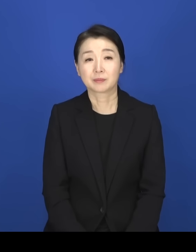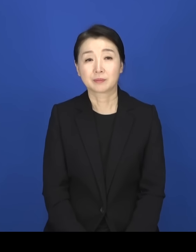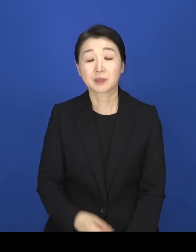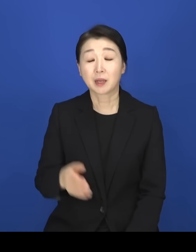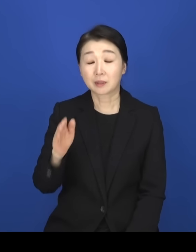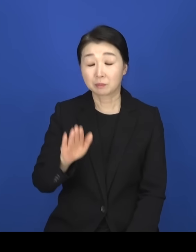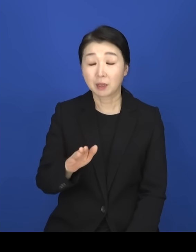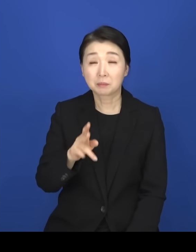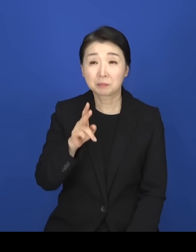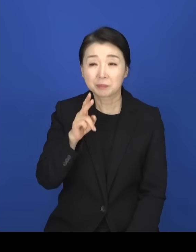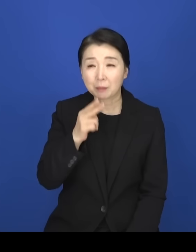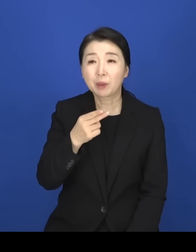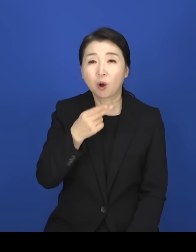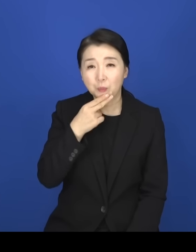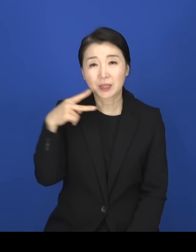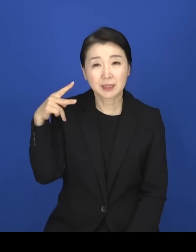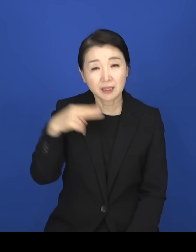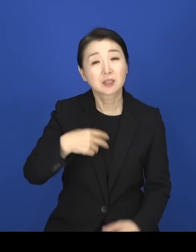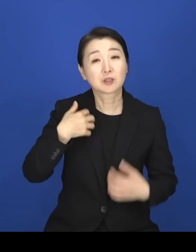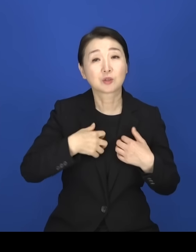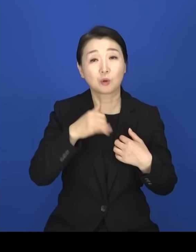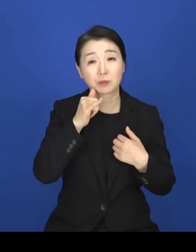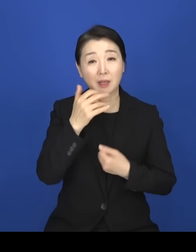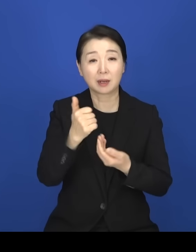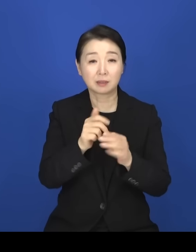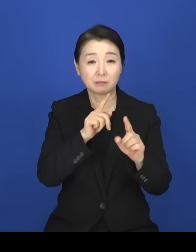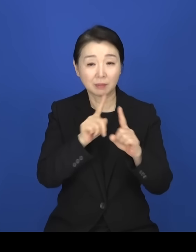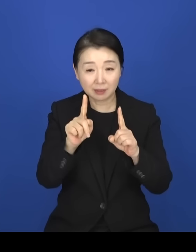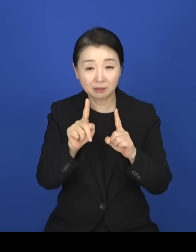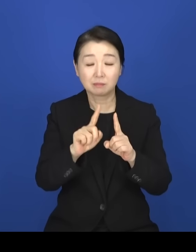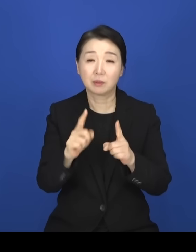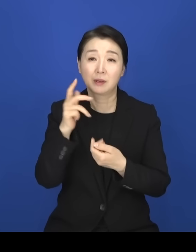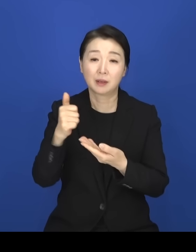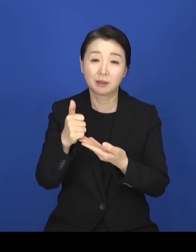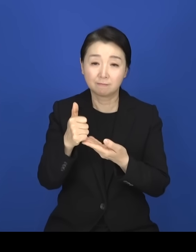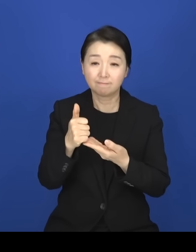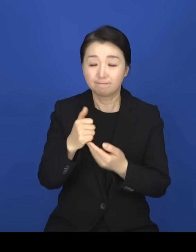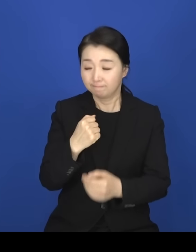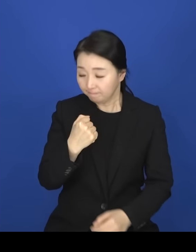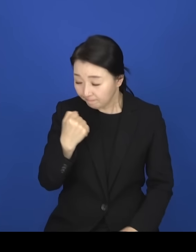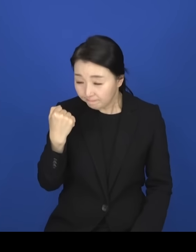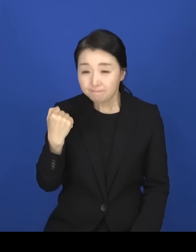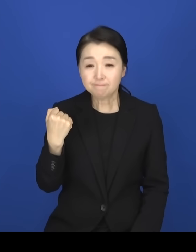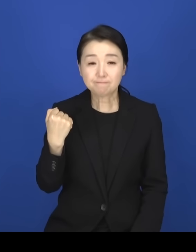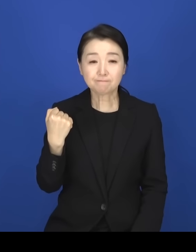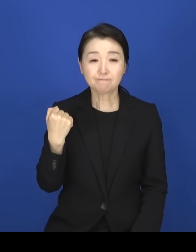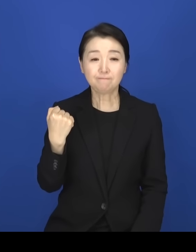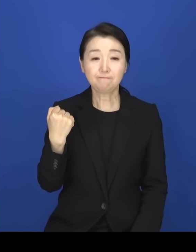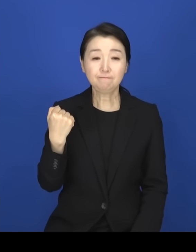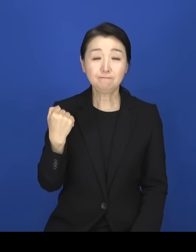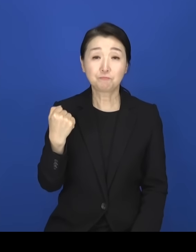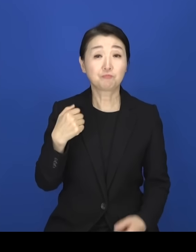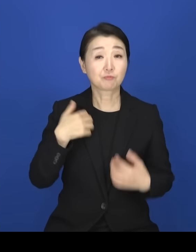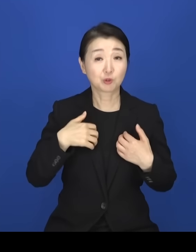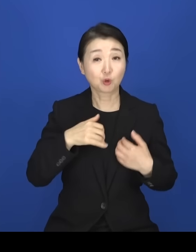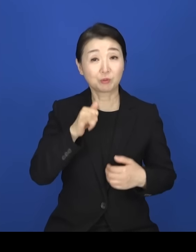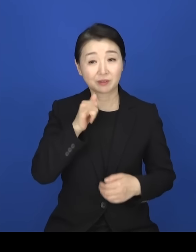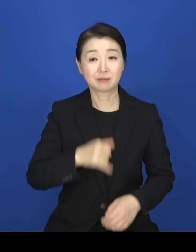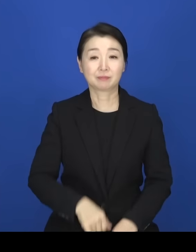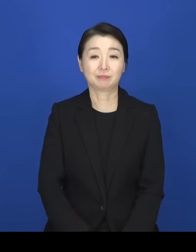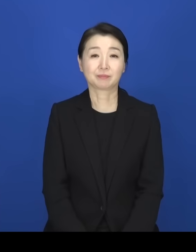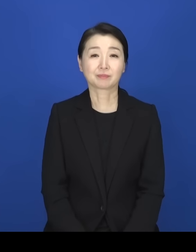하지만 안 피는 즐거움이 더 있는 거죠. 하나님 말씀을 내가 하나님한테 좀 순종하는 즐거움이 더 있는